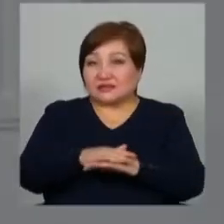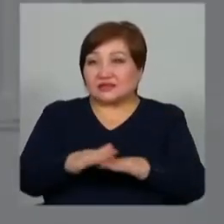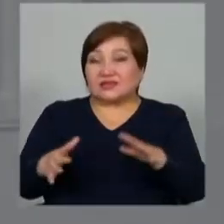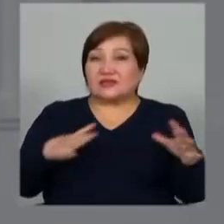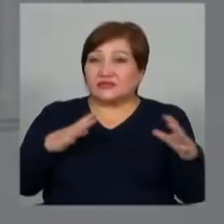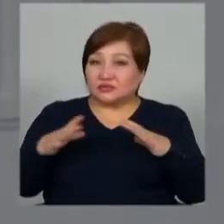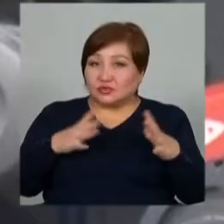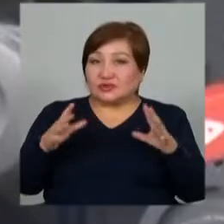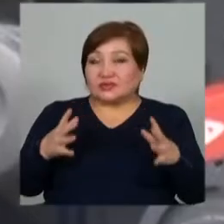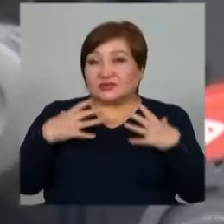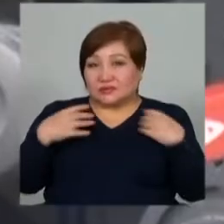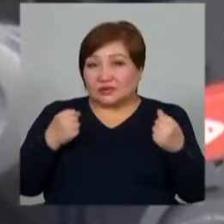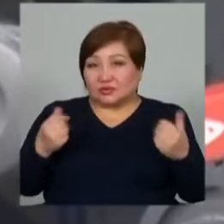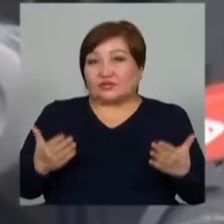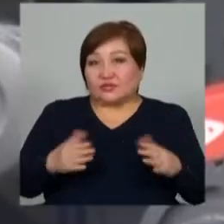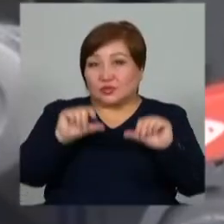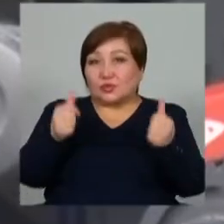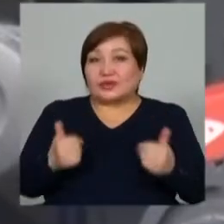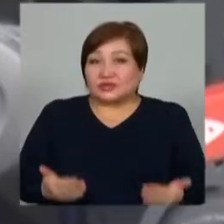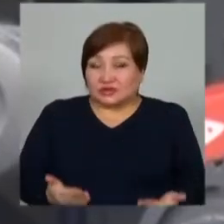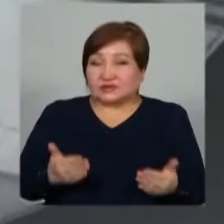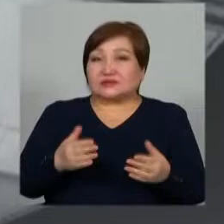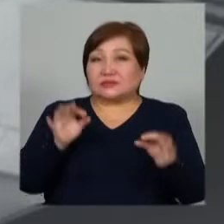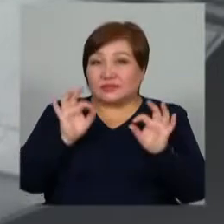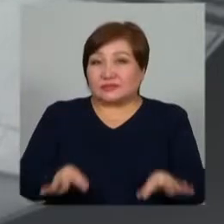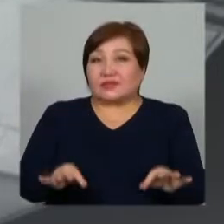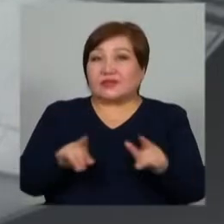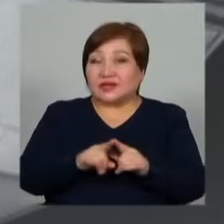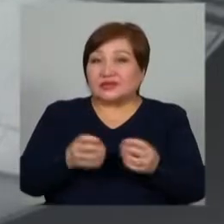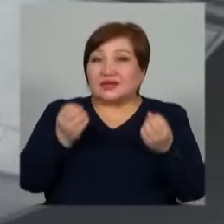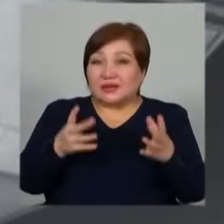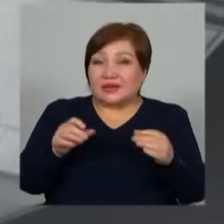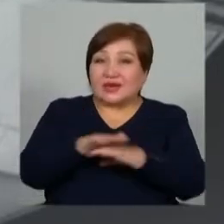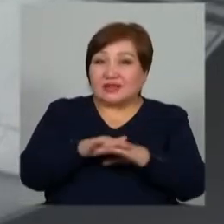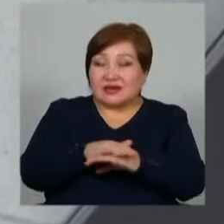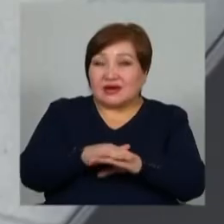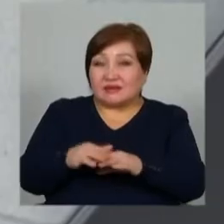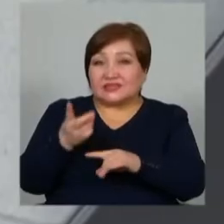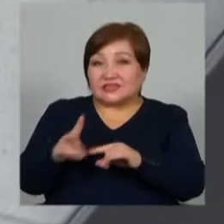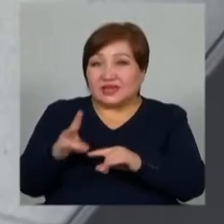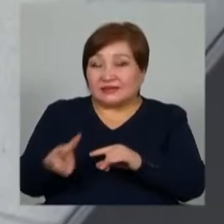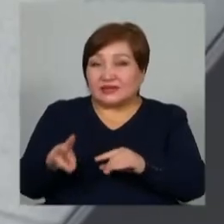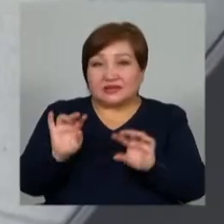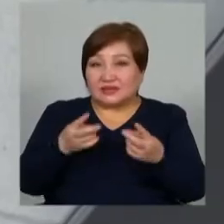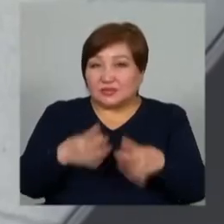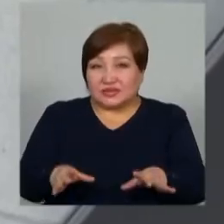өмір салтын ұстанғаны дұрыс-ақ дейді. Тек қарапайым халыққа зияны тимеу керек екенін айтады. Жергілікті халықтың бар қояр талабы